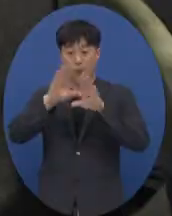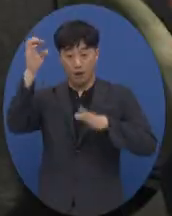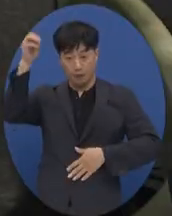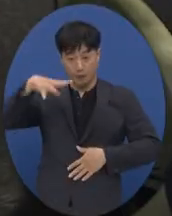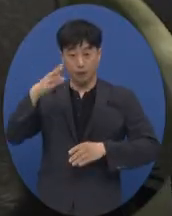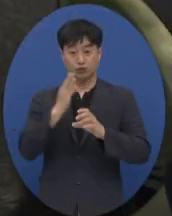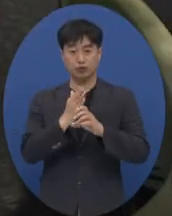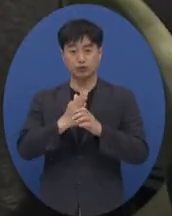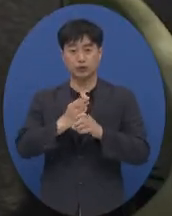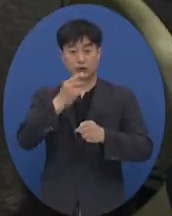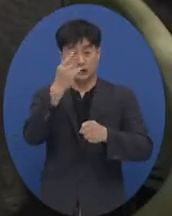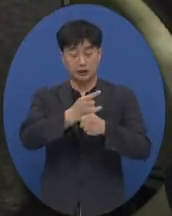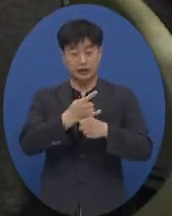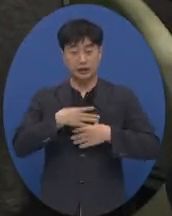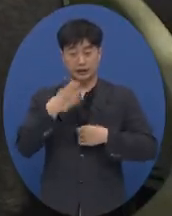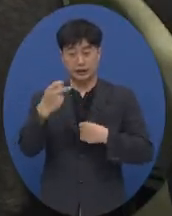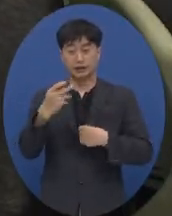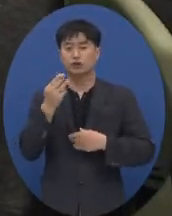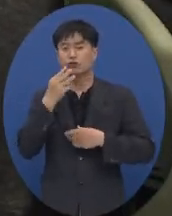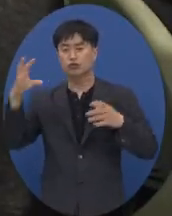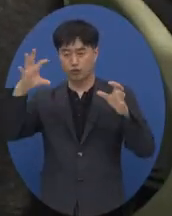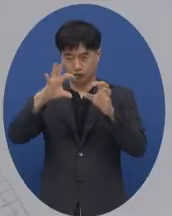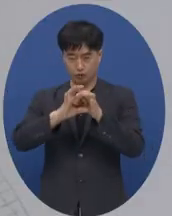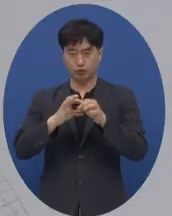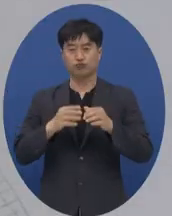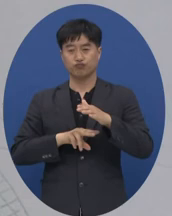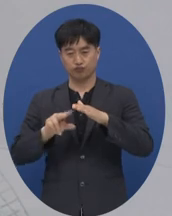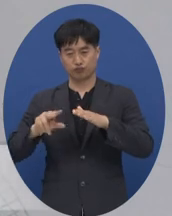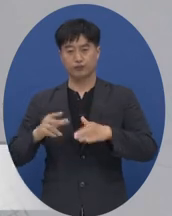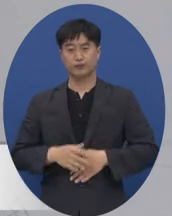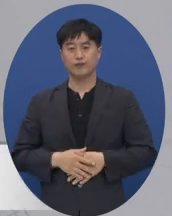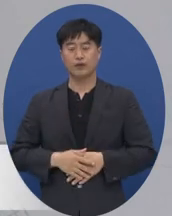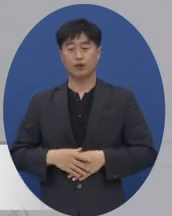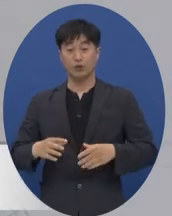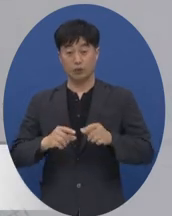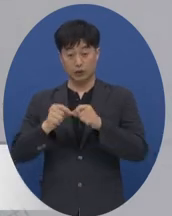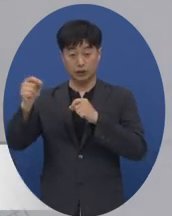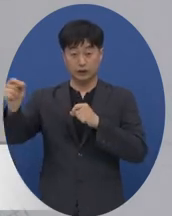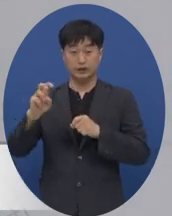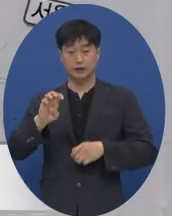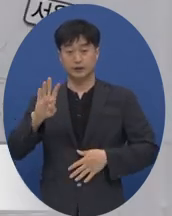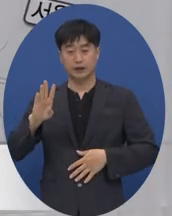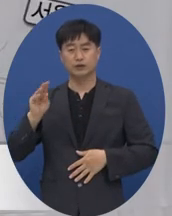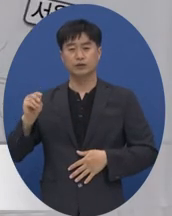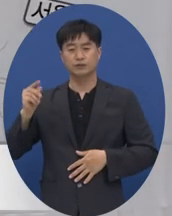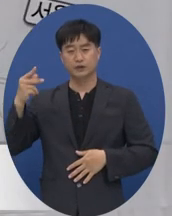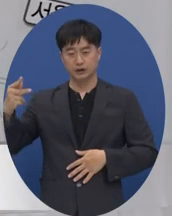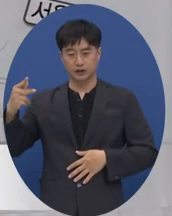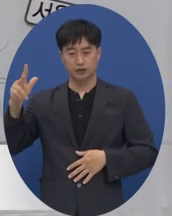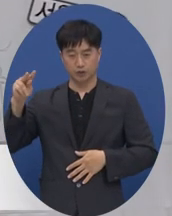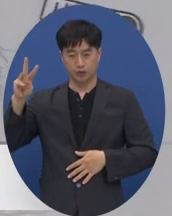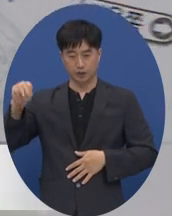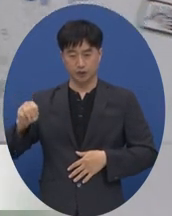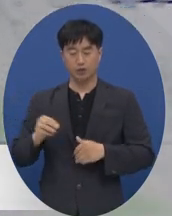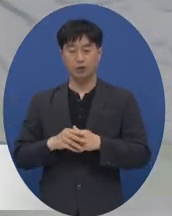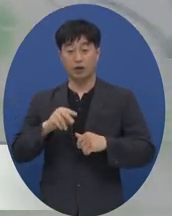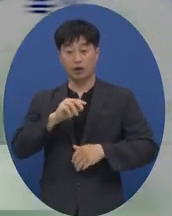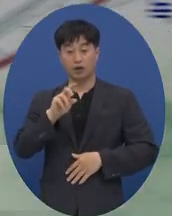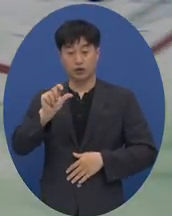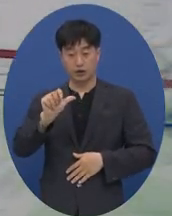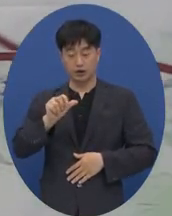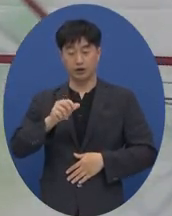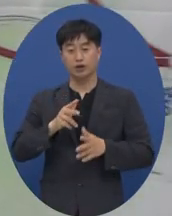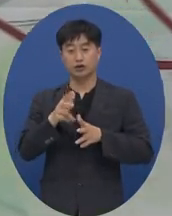시흥과 안산을 서울 여의도와 이어주는 광역철도입니다. 총 길이 44.7km로 구간 내 15개 역이